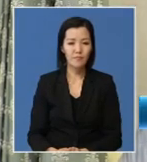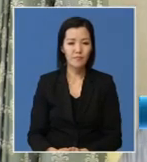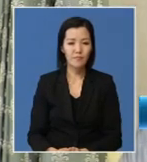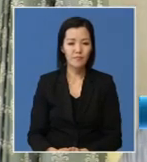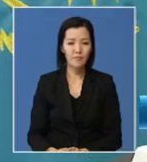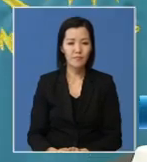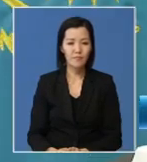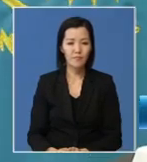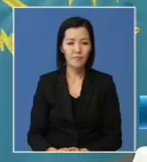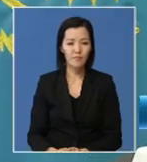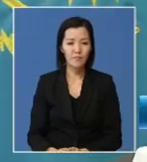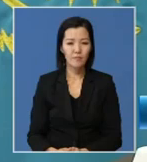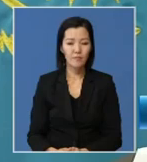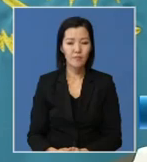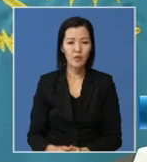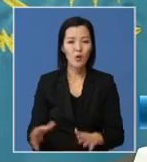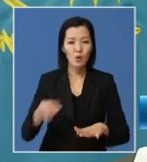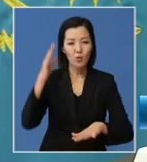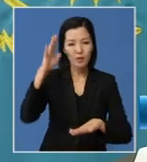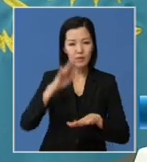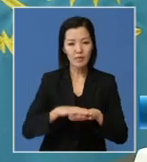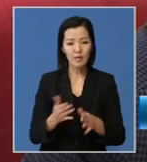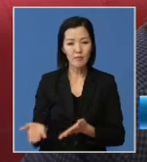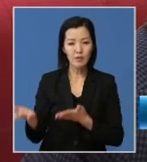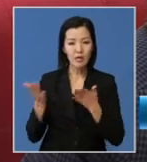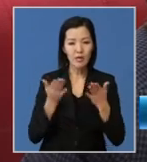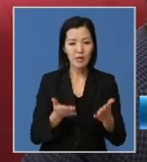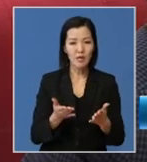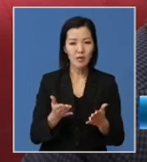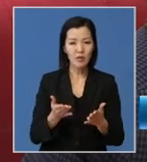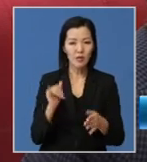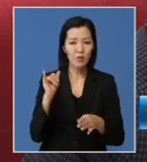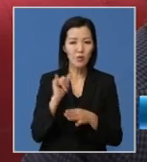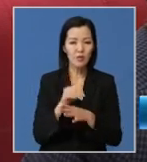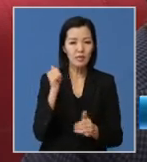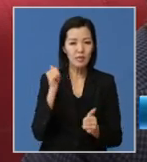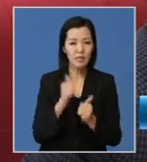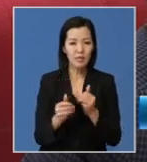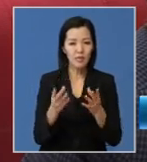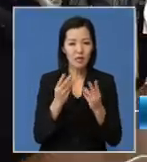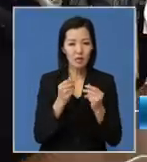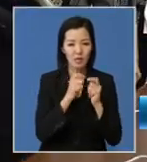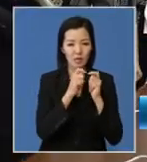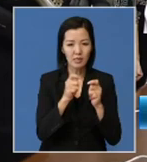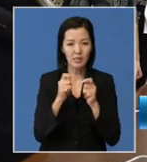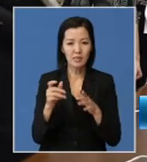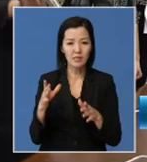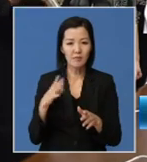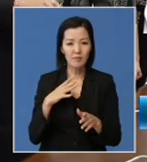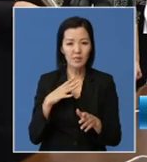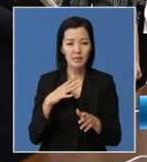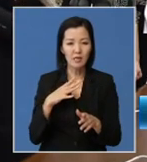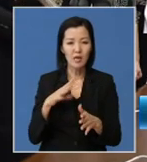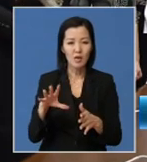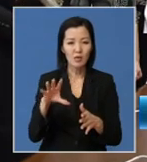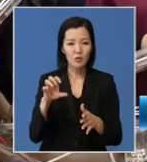Рахмет. Амандық Баталып шақырған қонақтарын құрғол шығармады, әрғайсына ақшылай сыйлық табыстады. Соңында бәрі